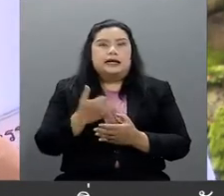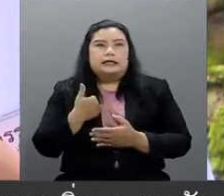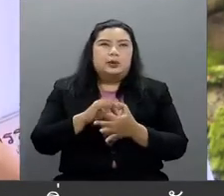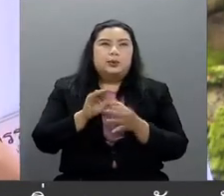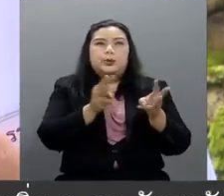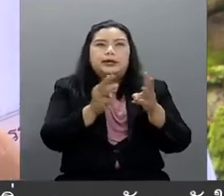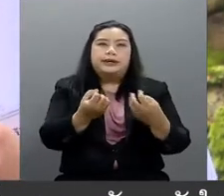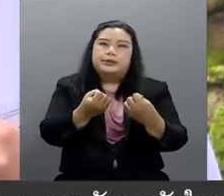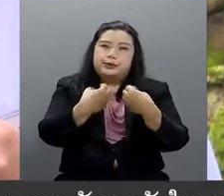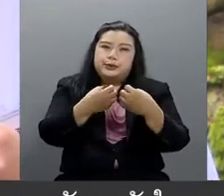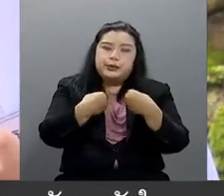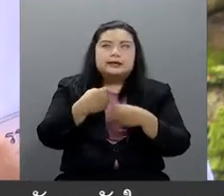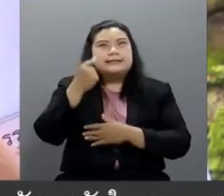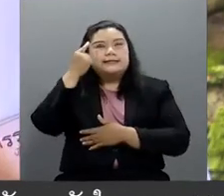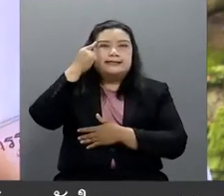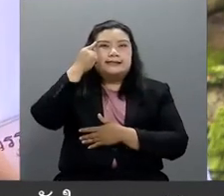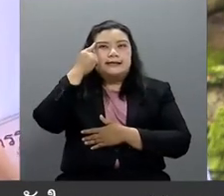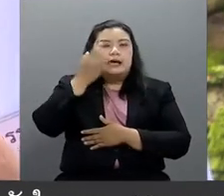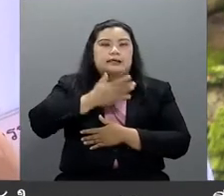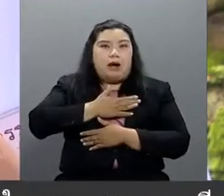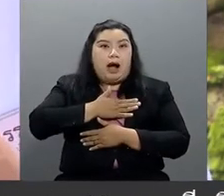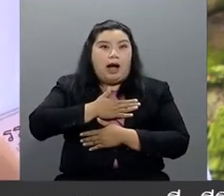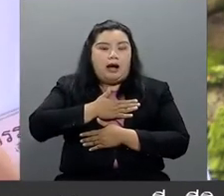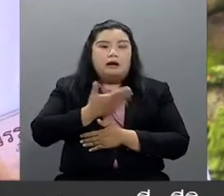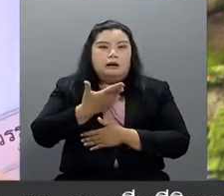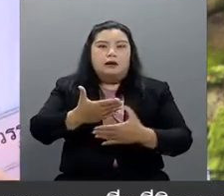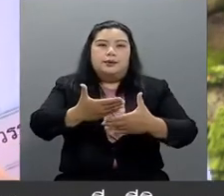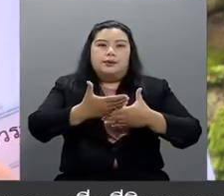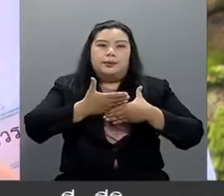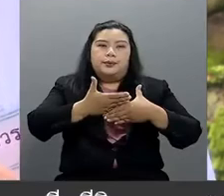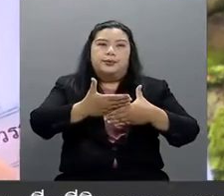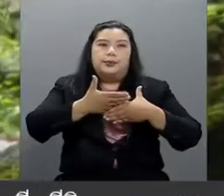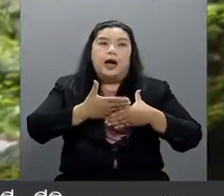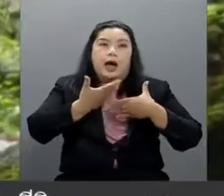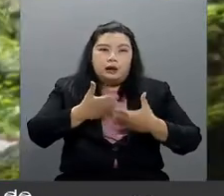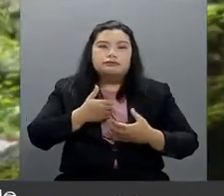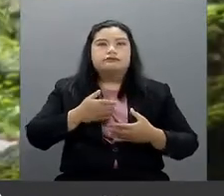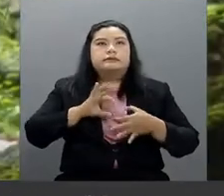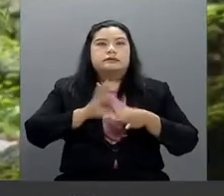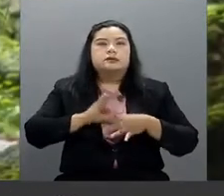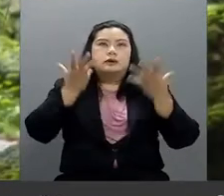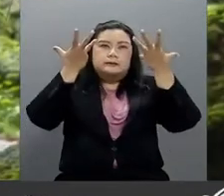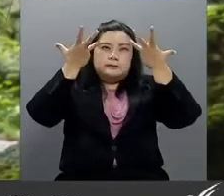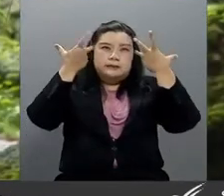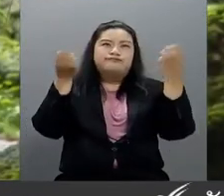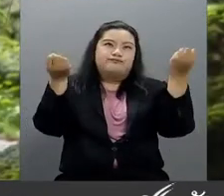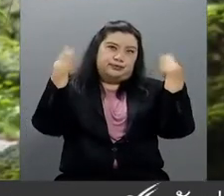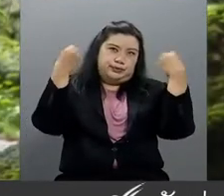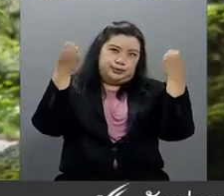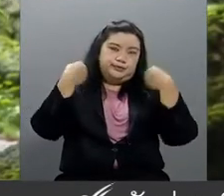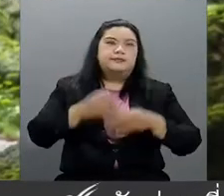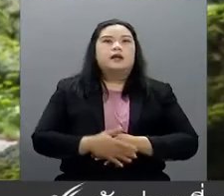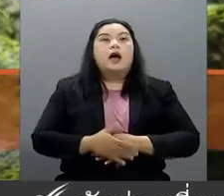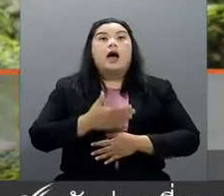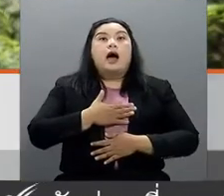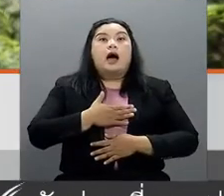าใช้ลมหายใจอย่างมีสติในการที่จะเยียวยาความทุกข์ที่เกิดขึ้น เวลาที่เรามีสติค่ะสารสื่อประสาท